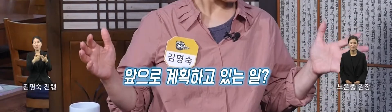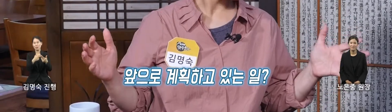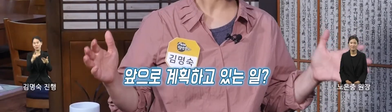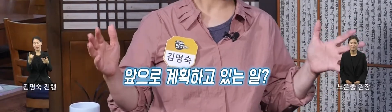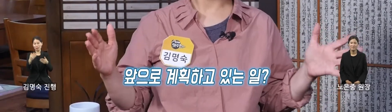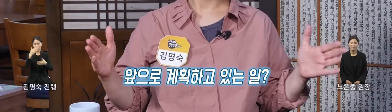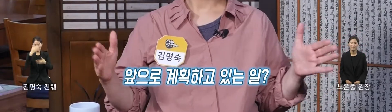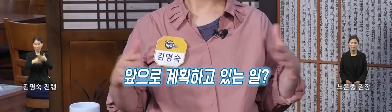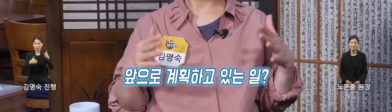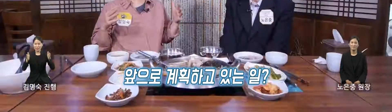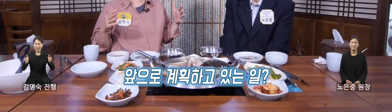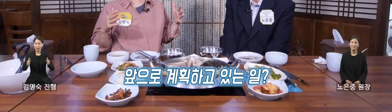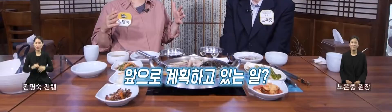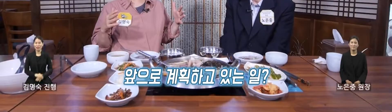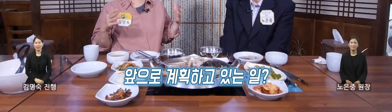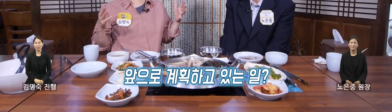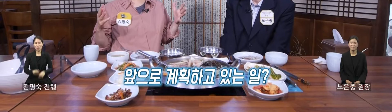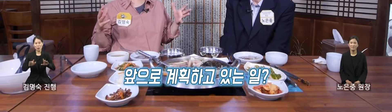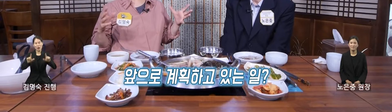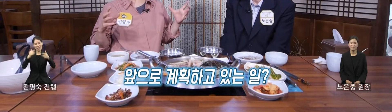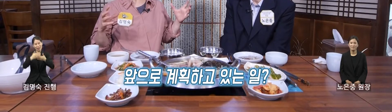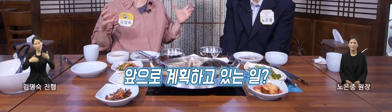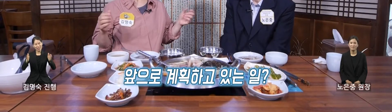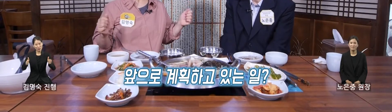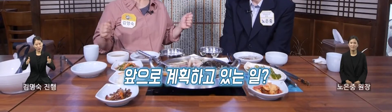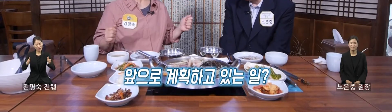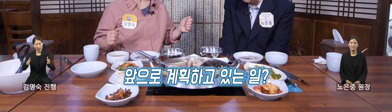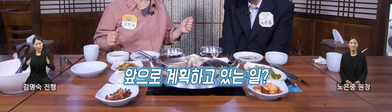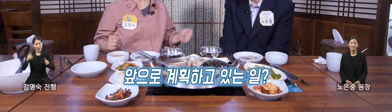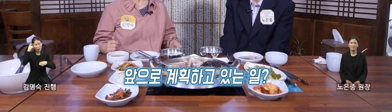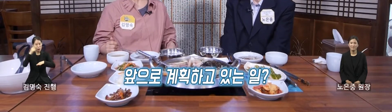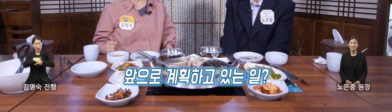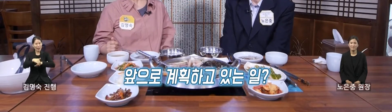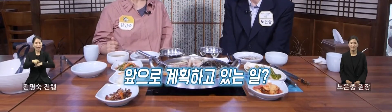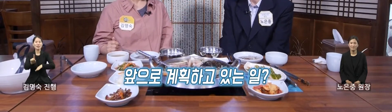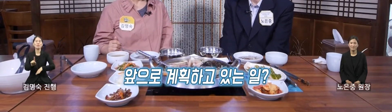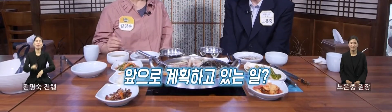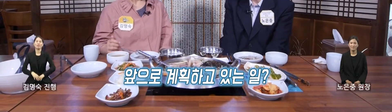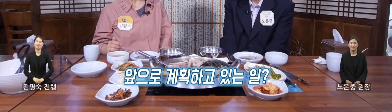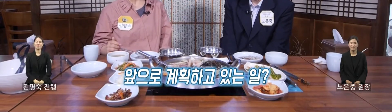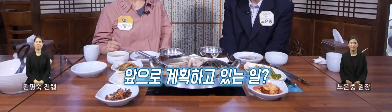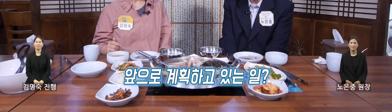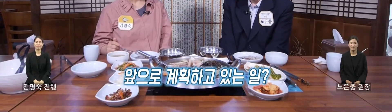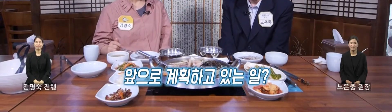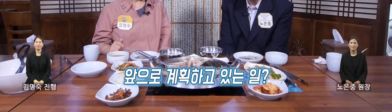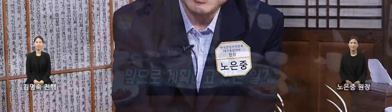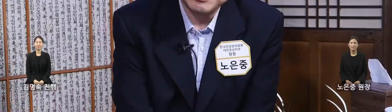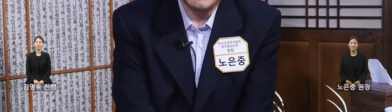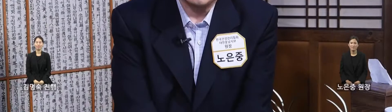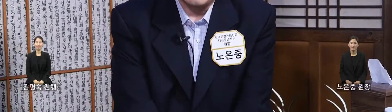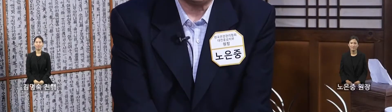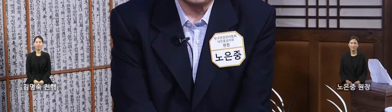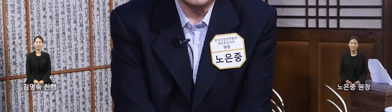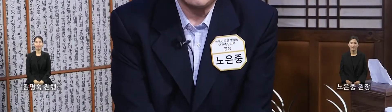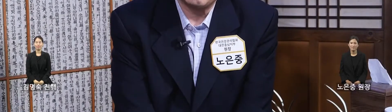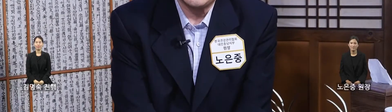남은 기간 그래도 또 이런 일들은 좀 해나갔으면 좋겠다 하시는 일들이 있을 것 같아요. 네. 이제